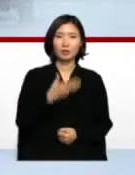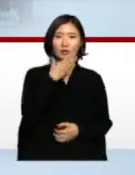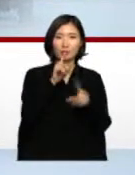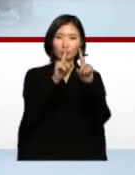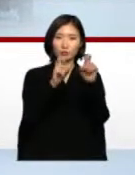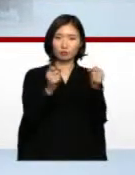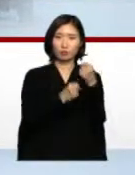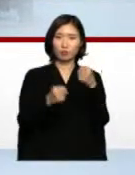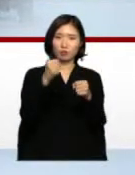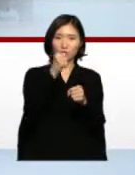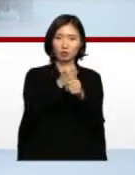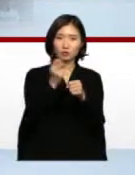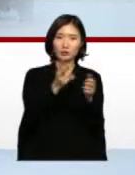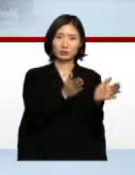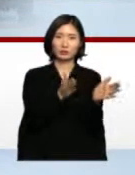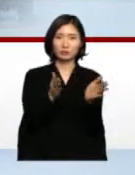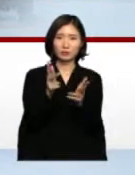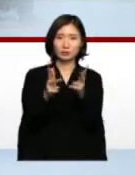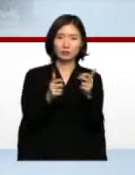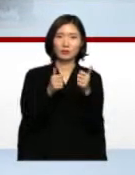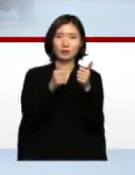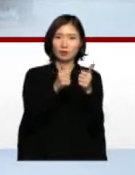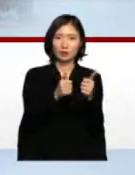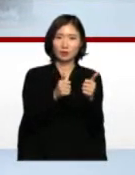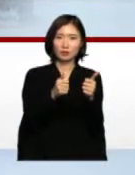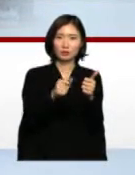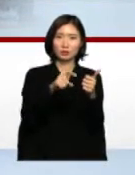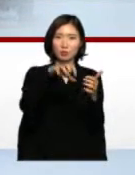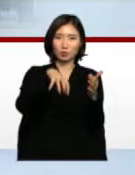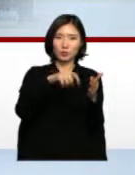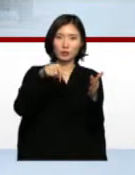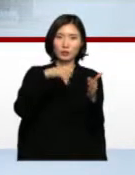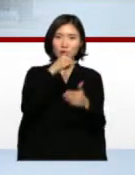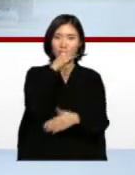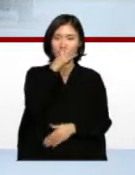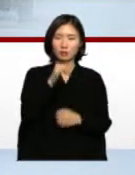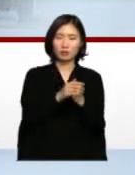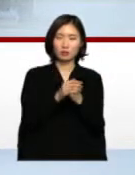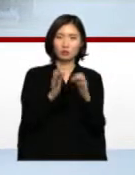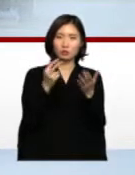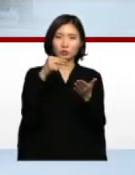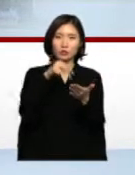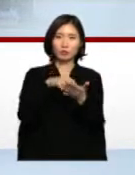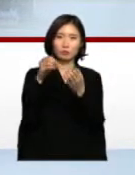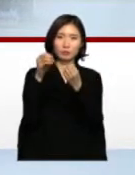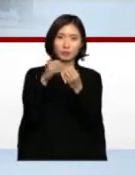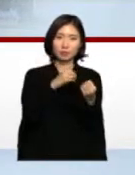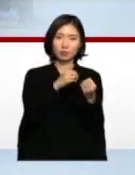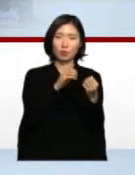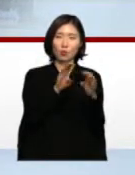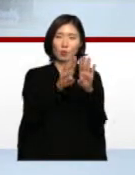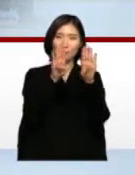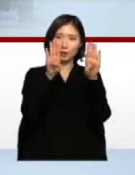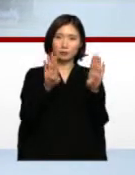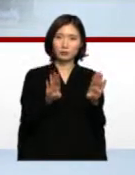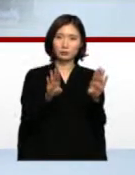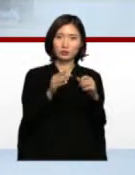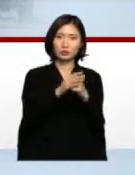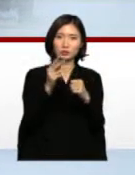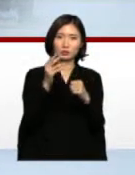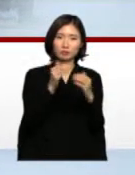경복궁 보건정비 사업에 따라 경복궁 내에 위치한 국립민속박물관은 2031년까지 이전될